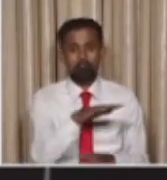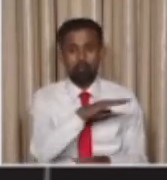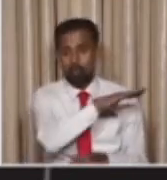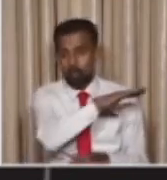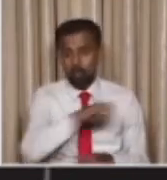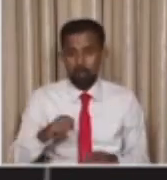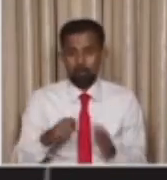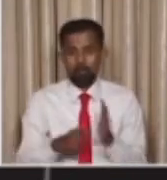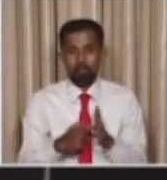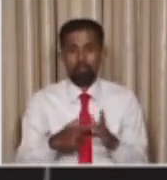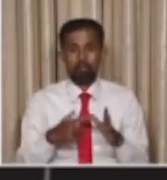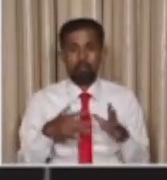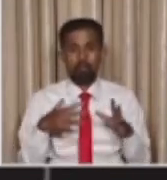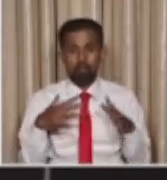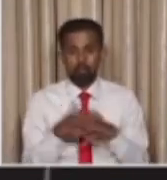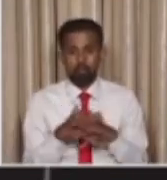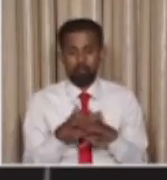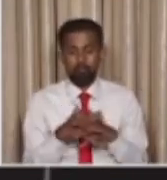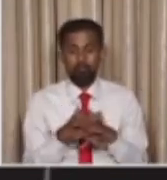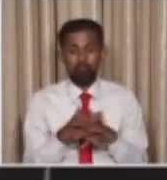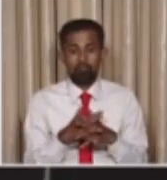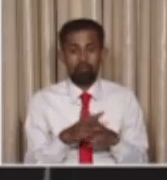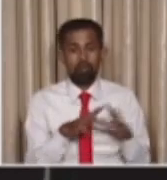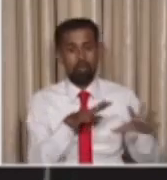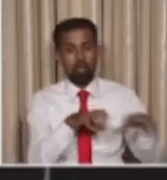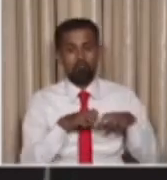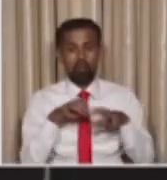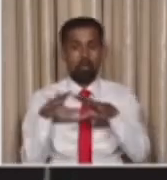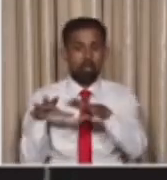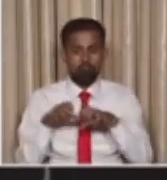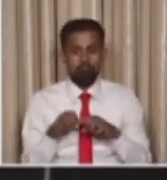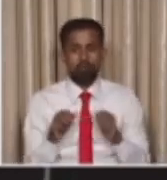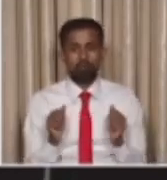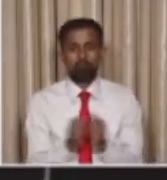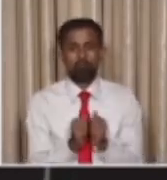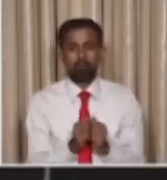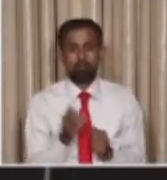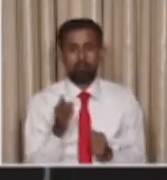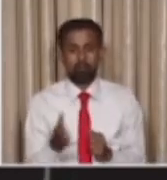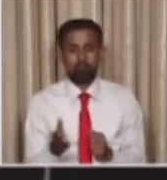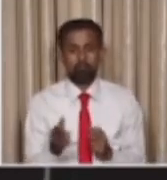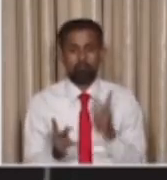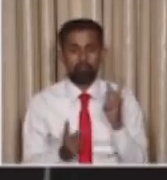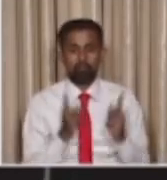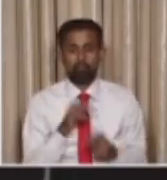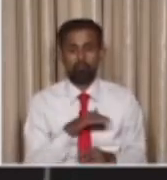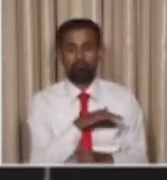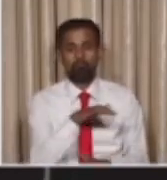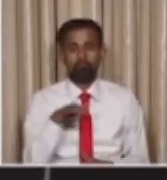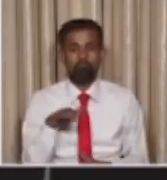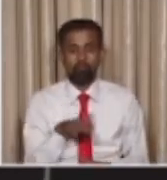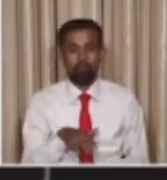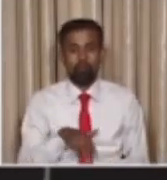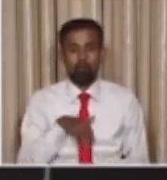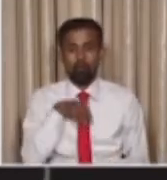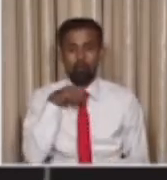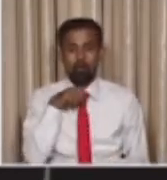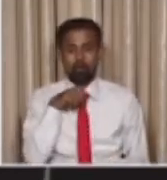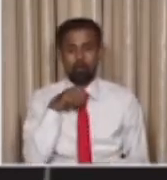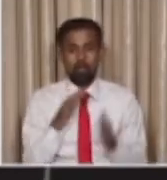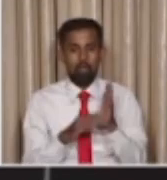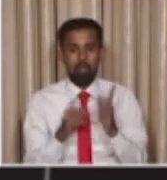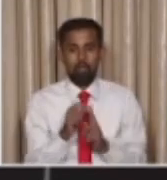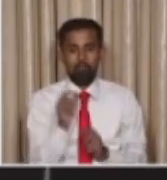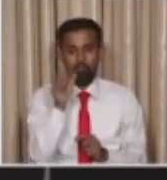ඒ අයගේ දේපල අනීතිකව අත්පත් කරගන්න කටයුතු කරමින් සිටිනවා. එතකොට සංචාරක ශේෂයේ ප්‍රධානියා හැටියට